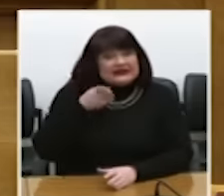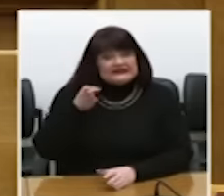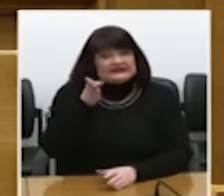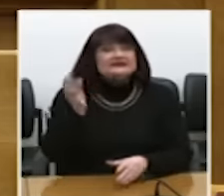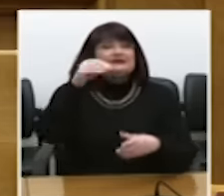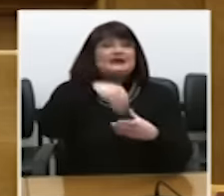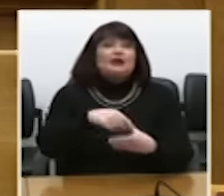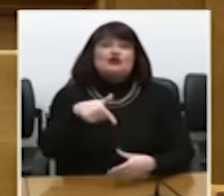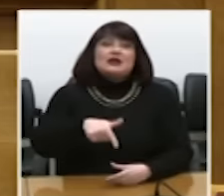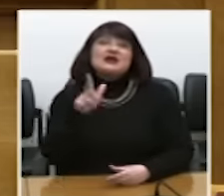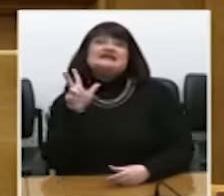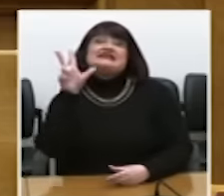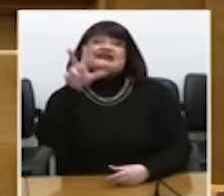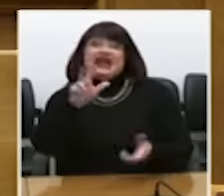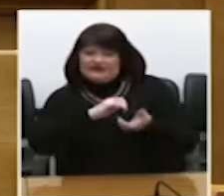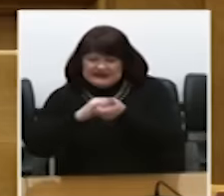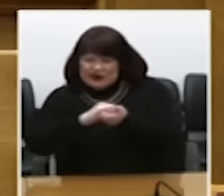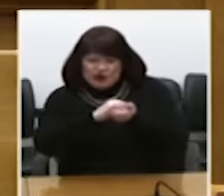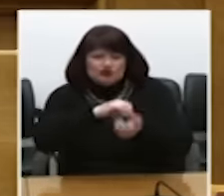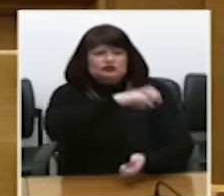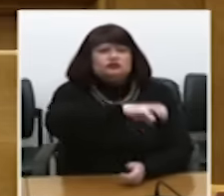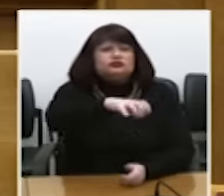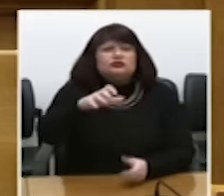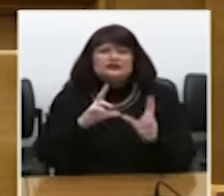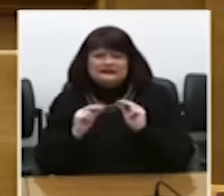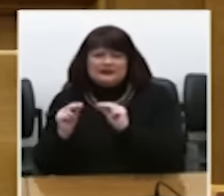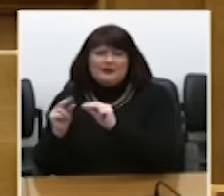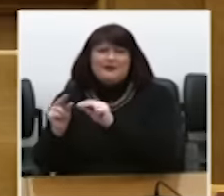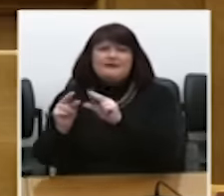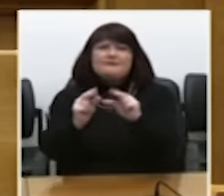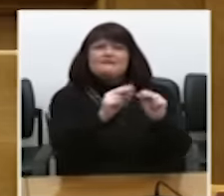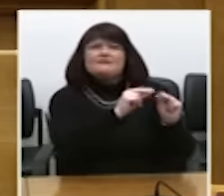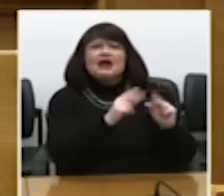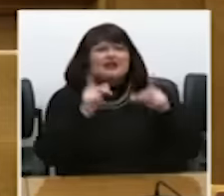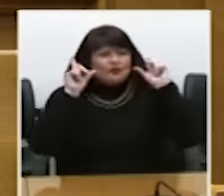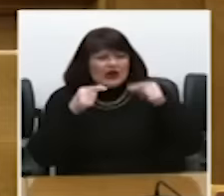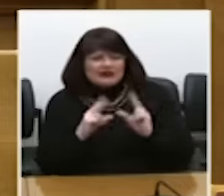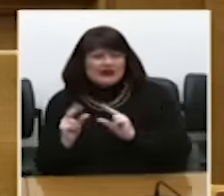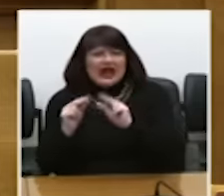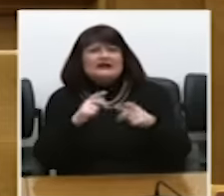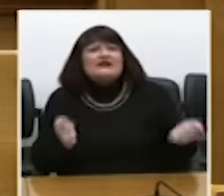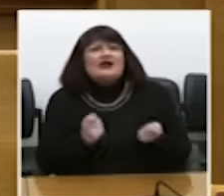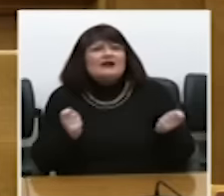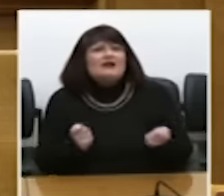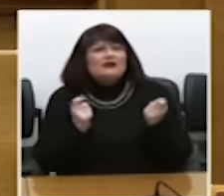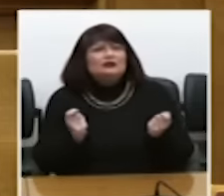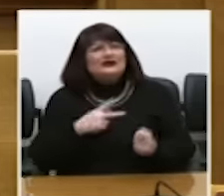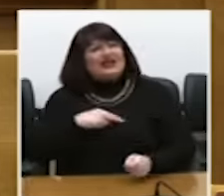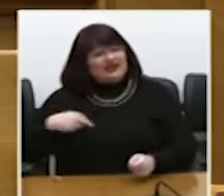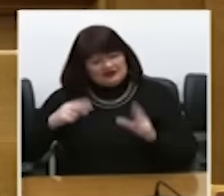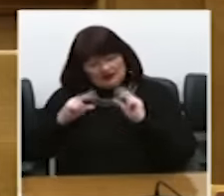γενικές συνελεύσεις των συλλόγων τους, να συζητούν συλλογικά δημοκρατικά μεταξύ τους και με τους καθηγητές τους,